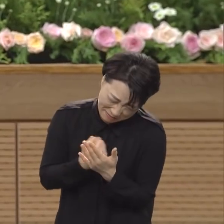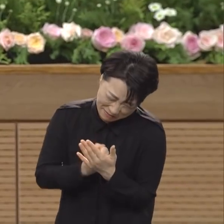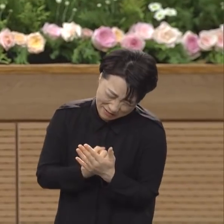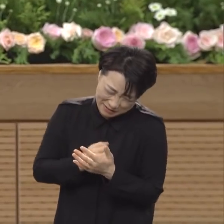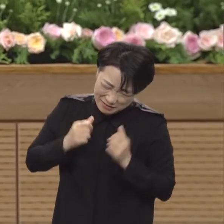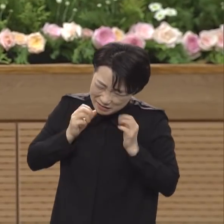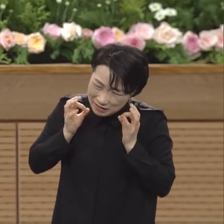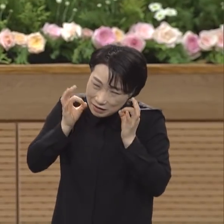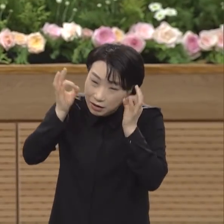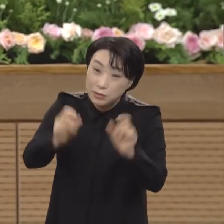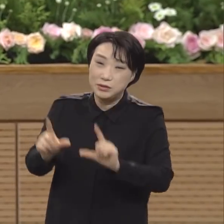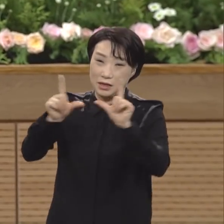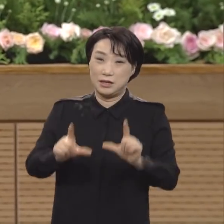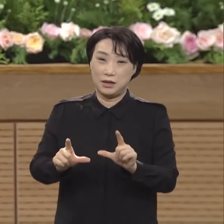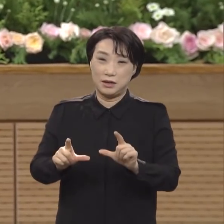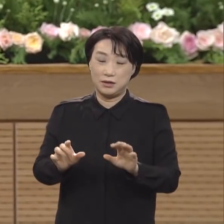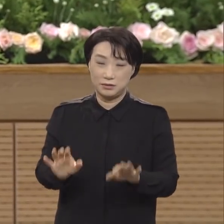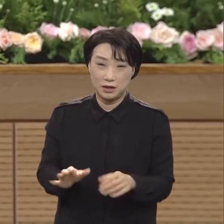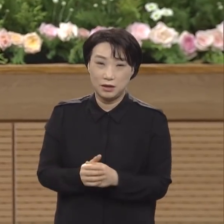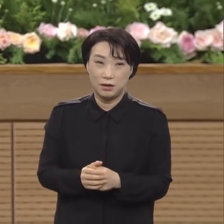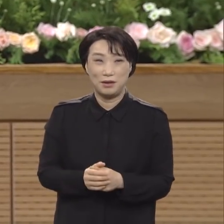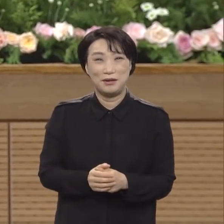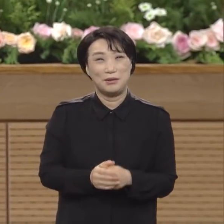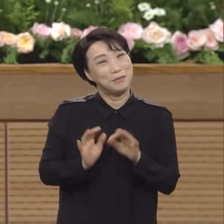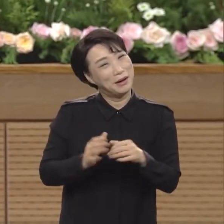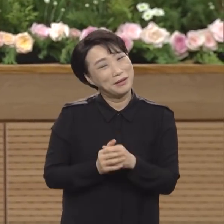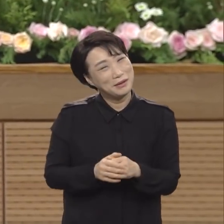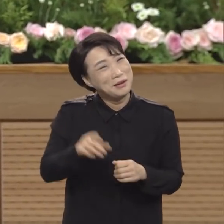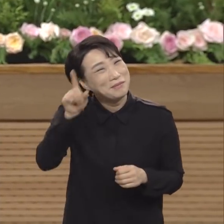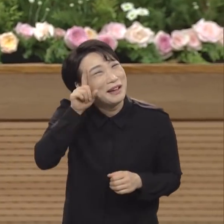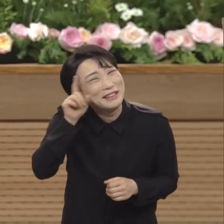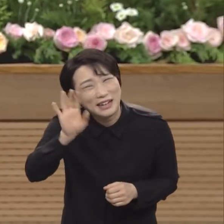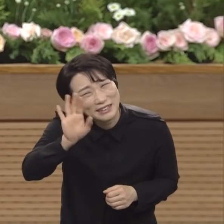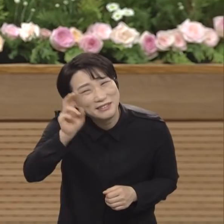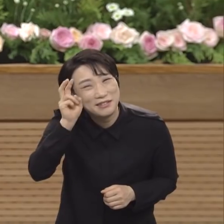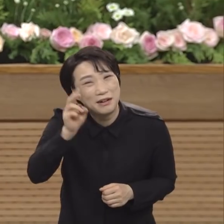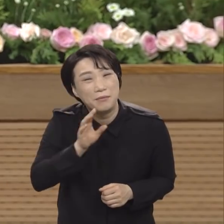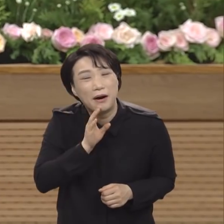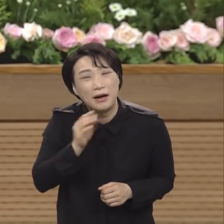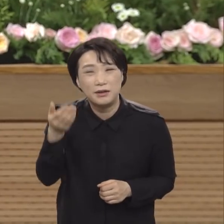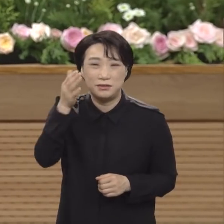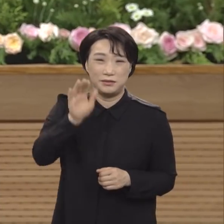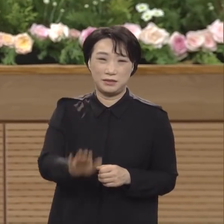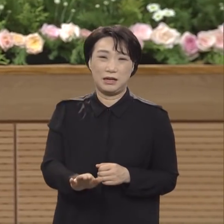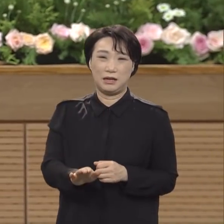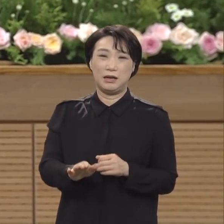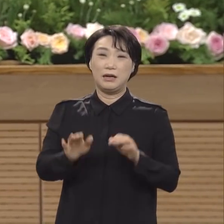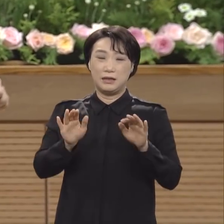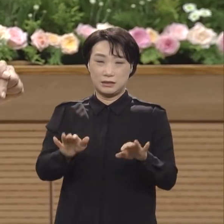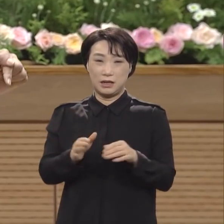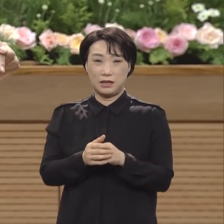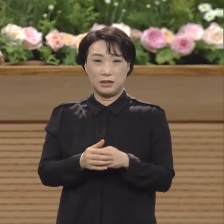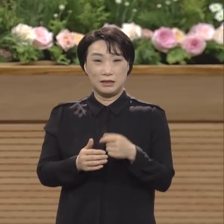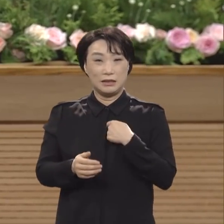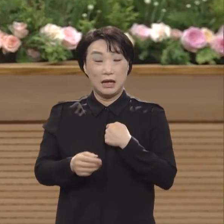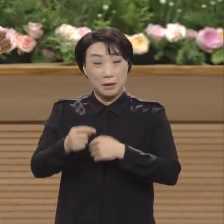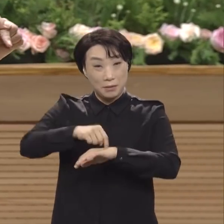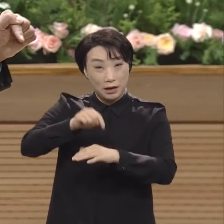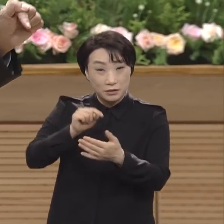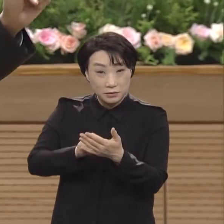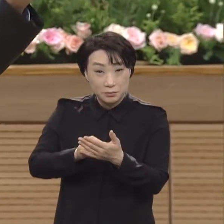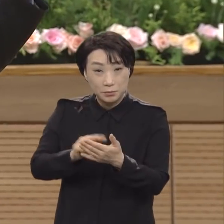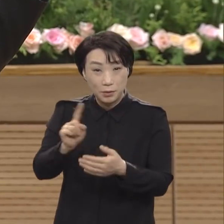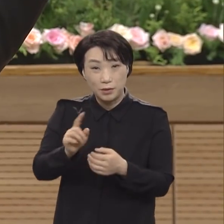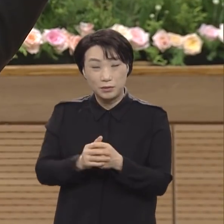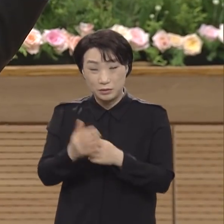살아왔는데 물론 그렇지 못한 날도 있겠지요. 그러나 본연의 내 가슴